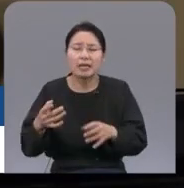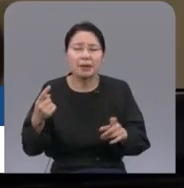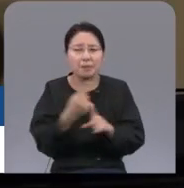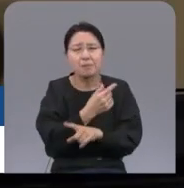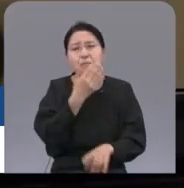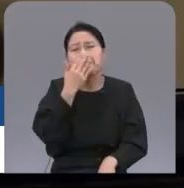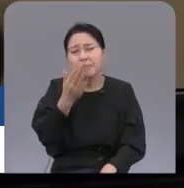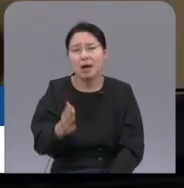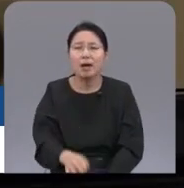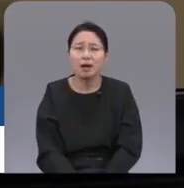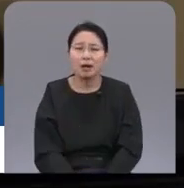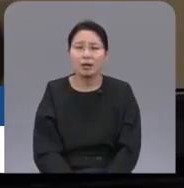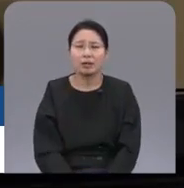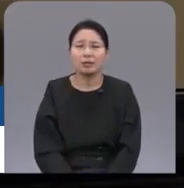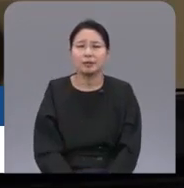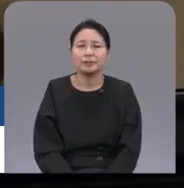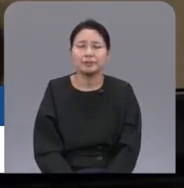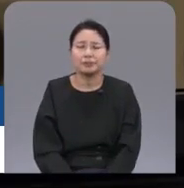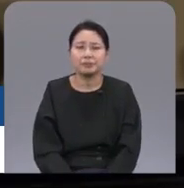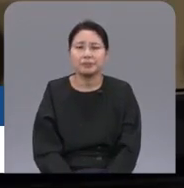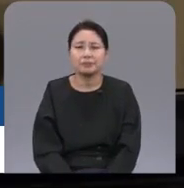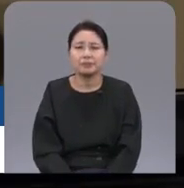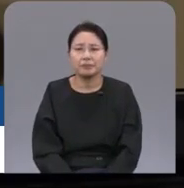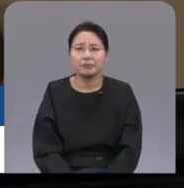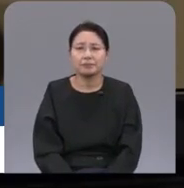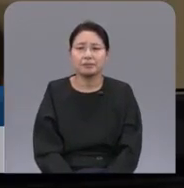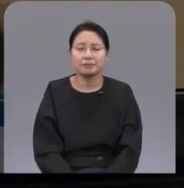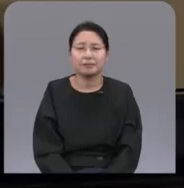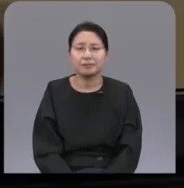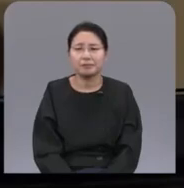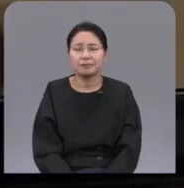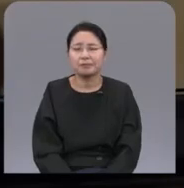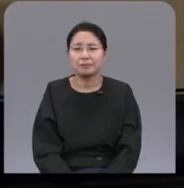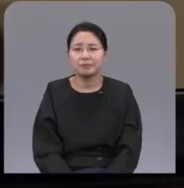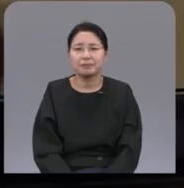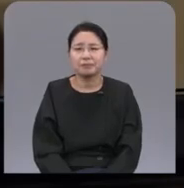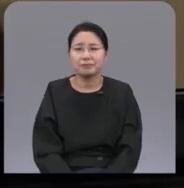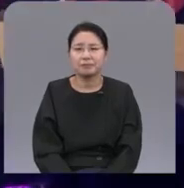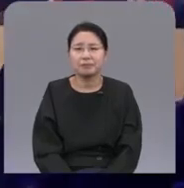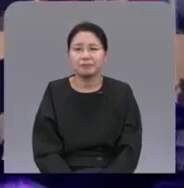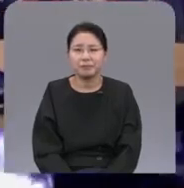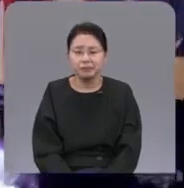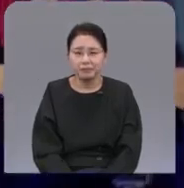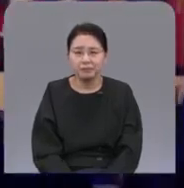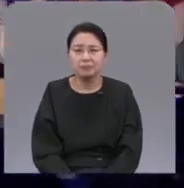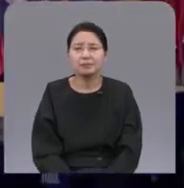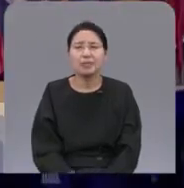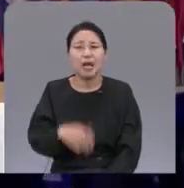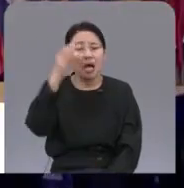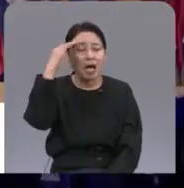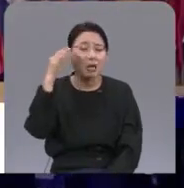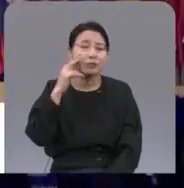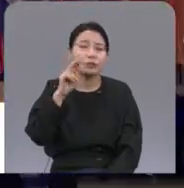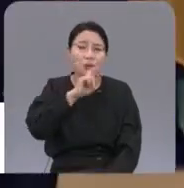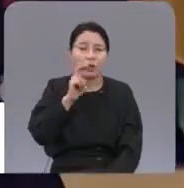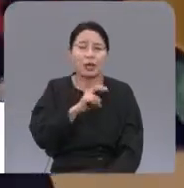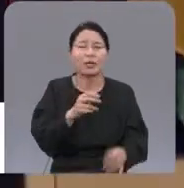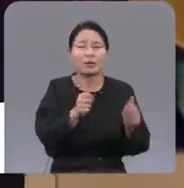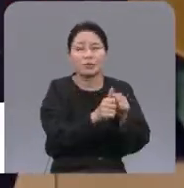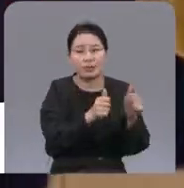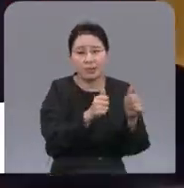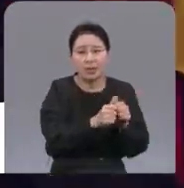rappelait une ambiance de salle de concert le site d'inscription qui a fonctionné selon le principe de premier arrivé premier servi a vu affluer environ